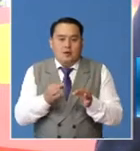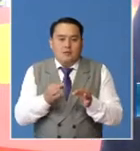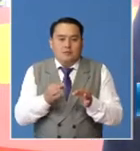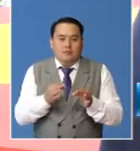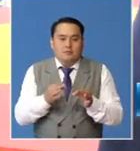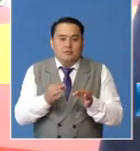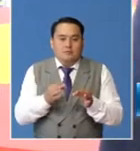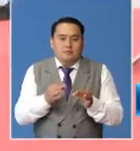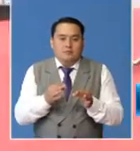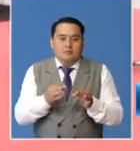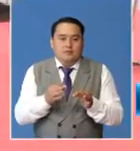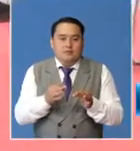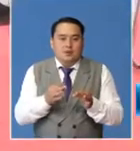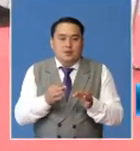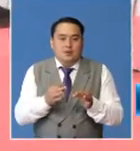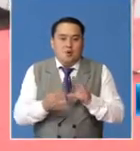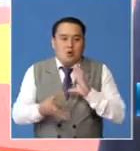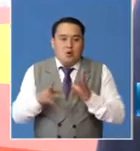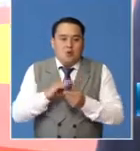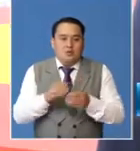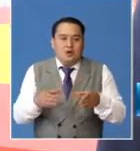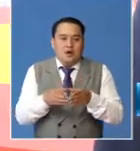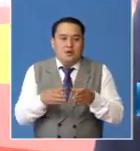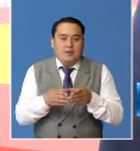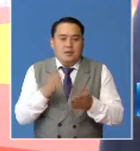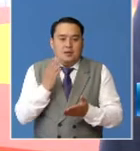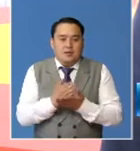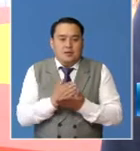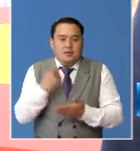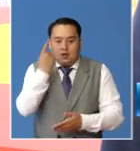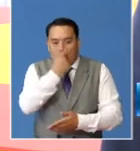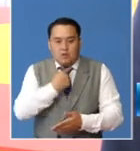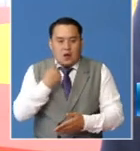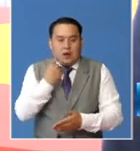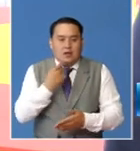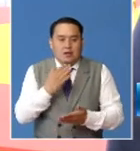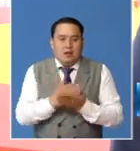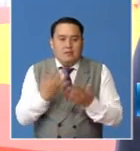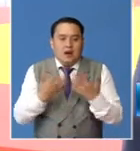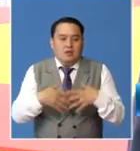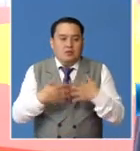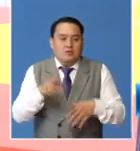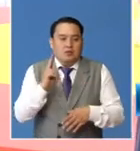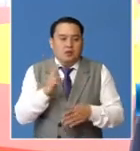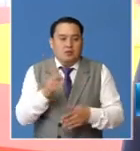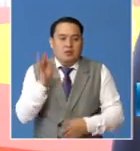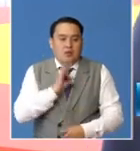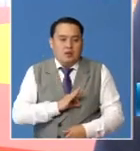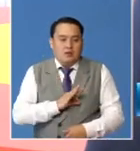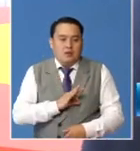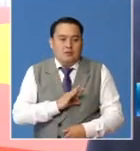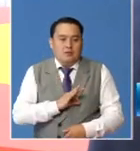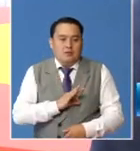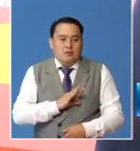пояса и старше. Общий командный зачет. Есть индивидуальный идет, а в конце подсчитывается, у кого сколько первых мест